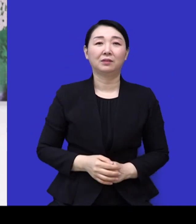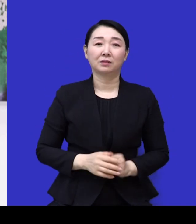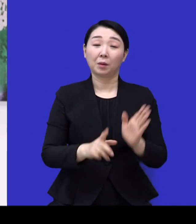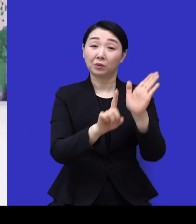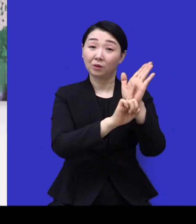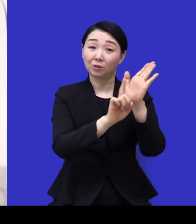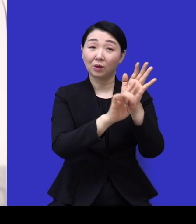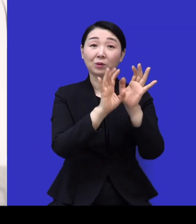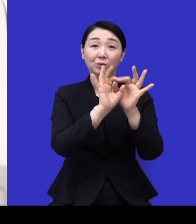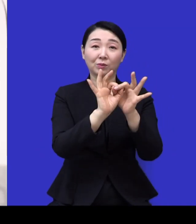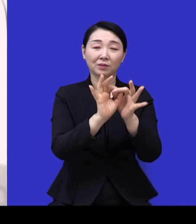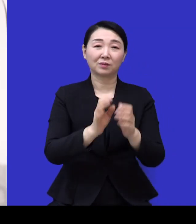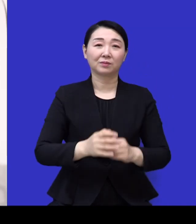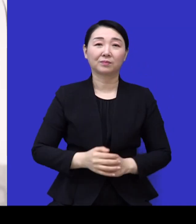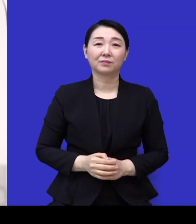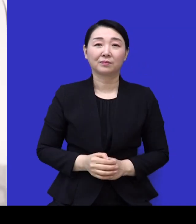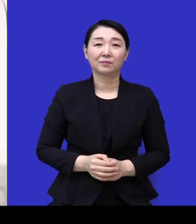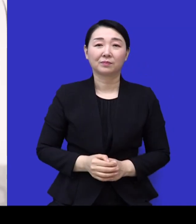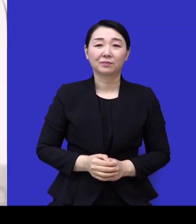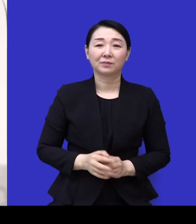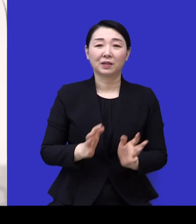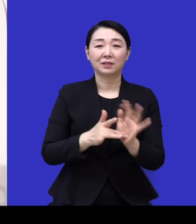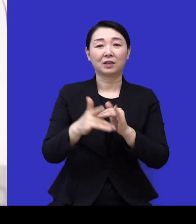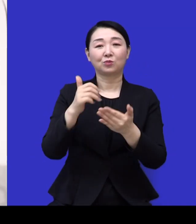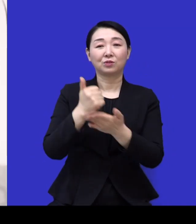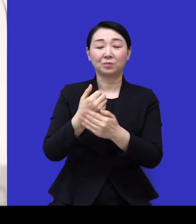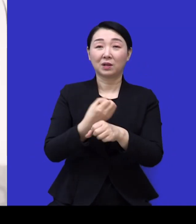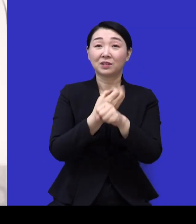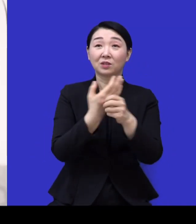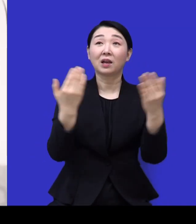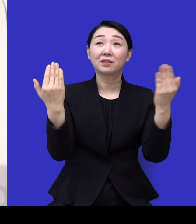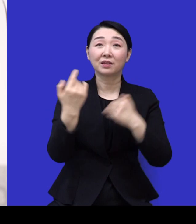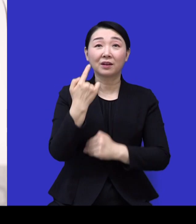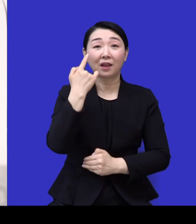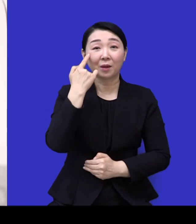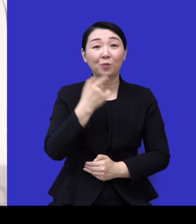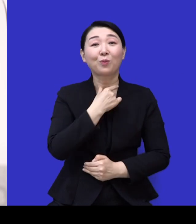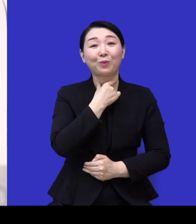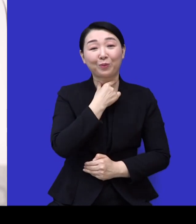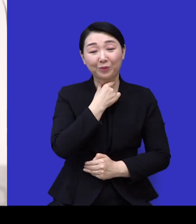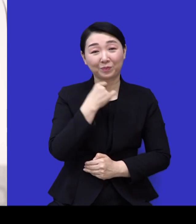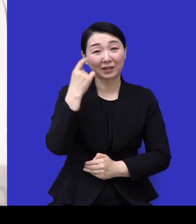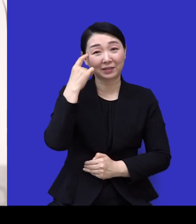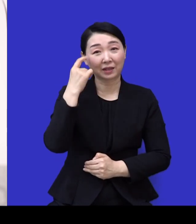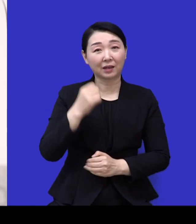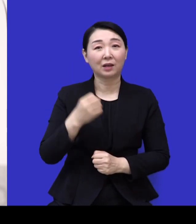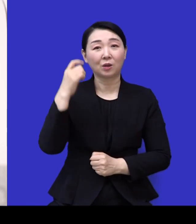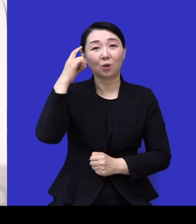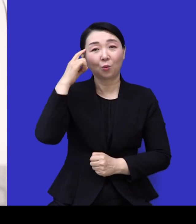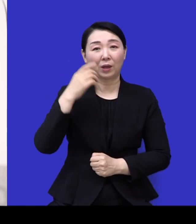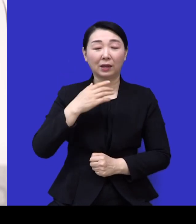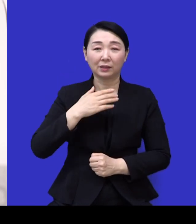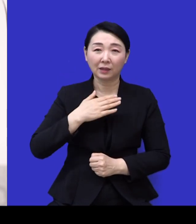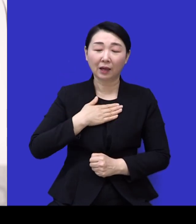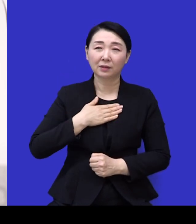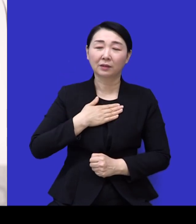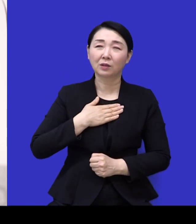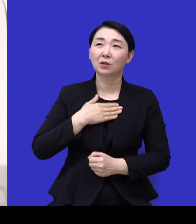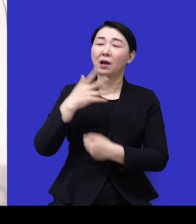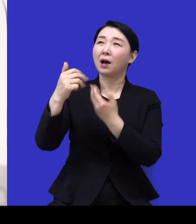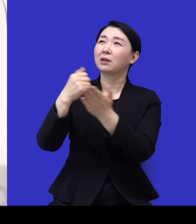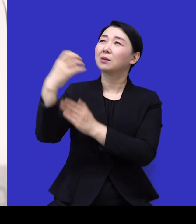광고를 통해서 예수님을 전하는 일들을 한번 해보면 어떨까 이런 예. 그러니까 계속 저한테 사인을